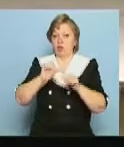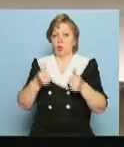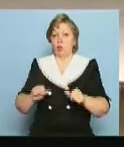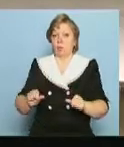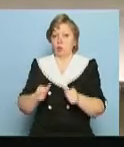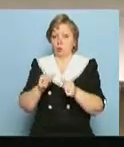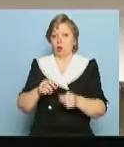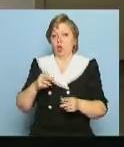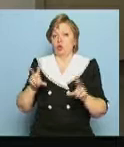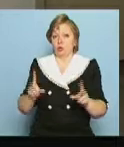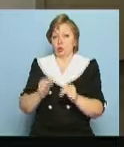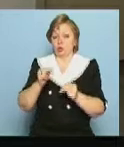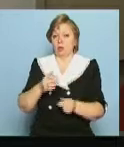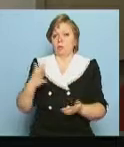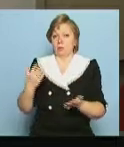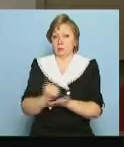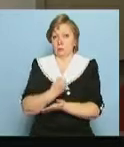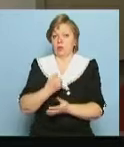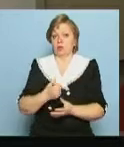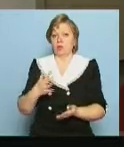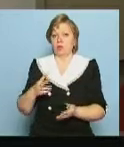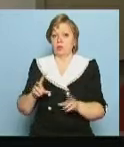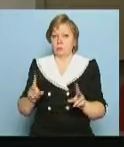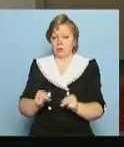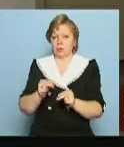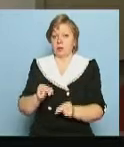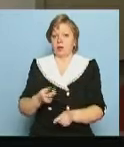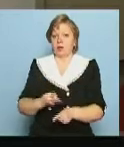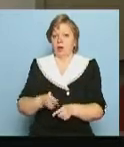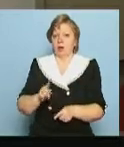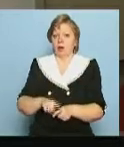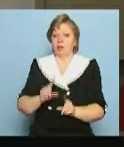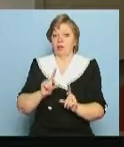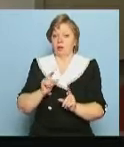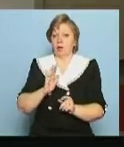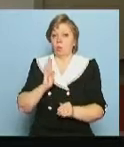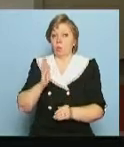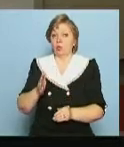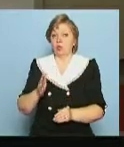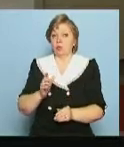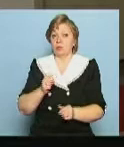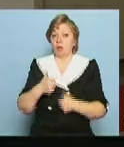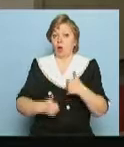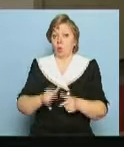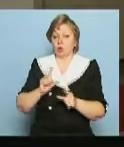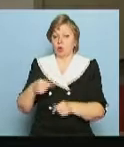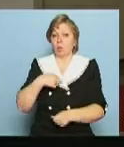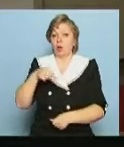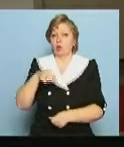удалось спасти. Работы почти не пострадали, слава богу, вот, которые идут на зону. Потому что мы их, как чувствуется,